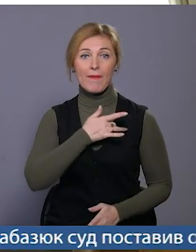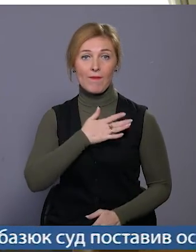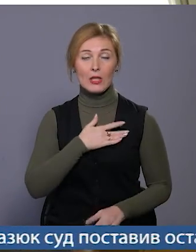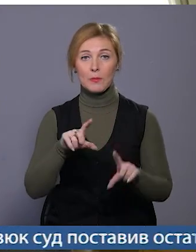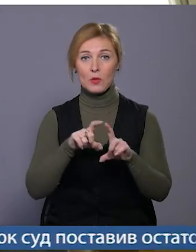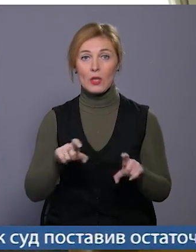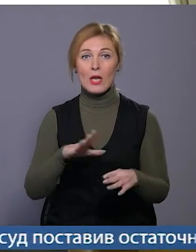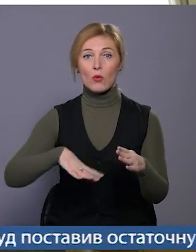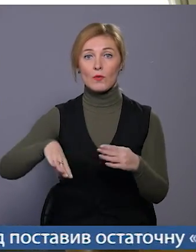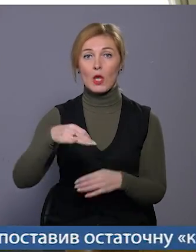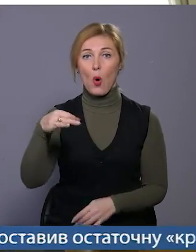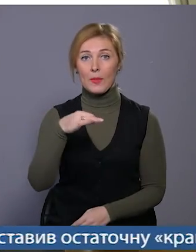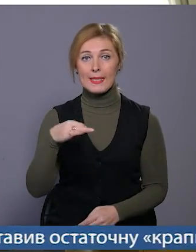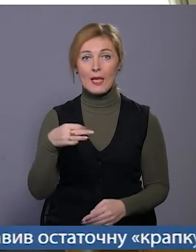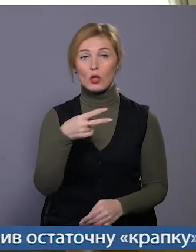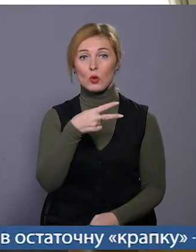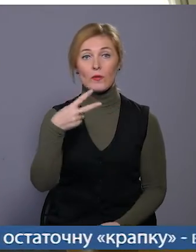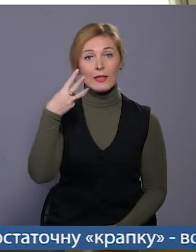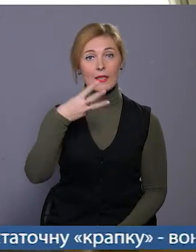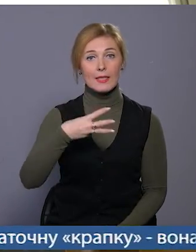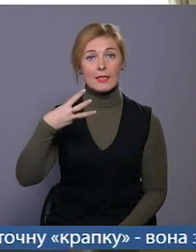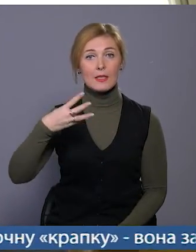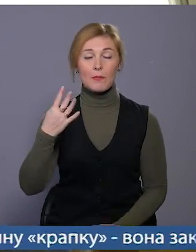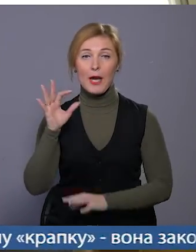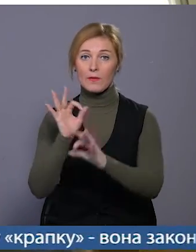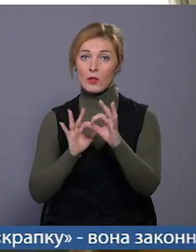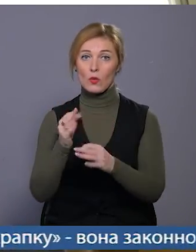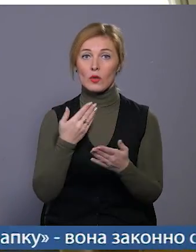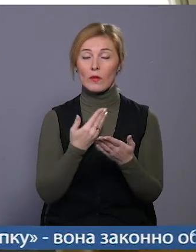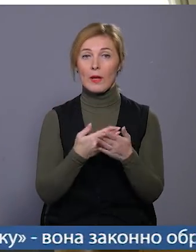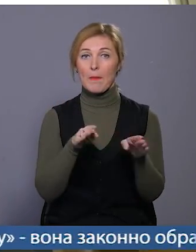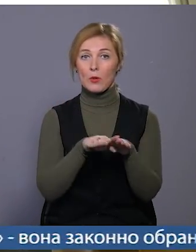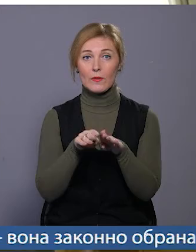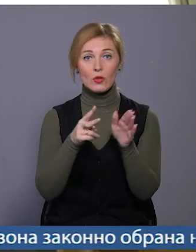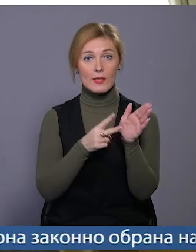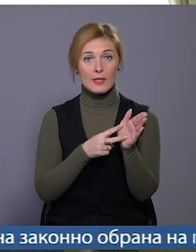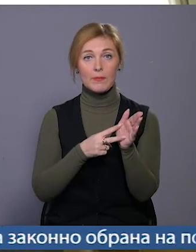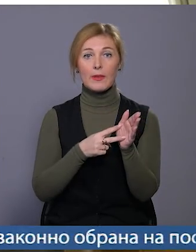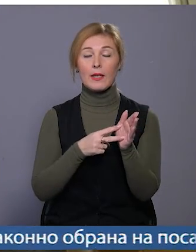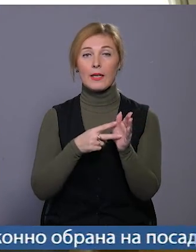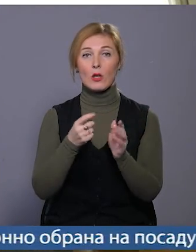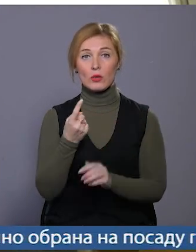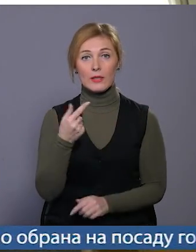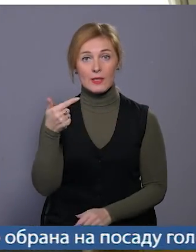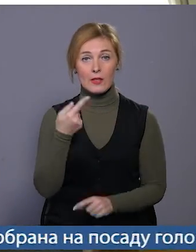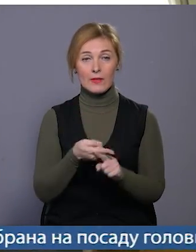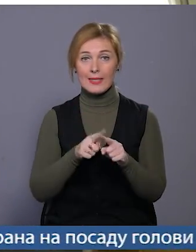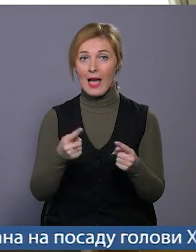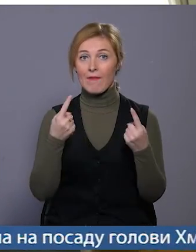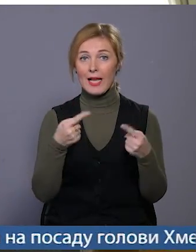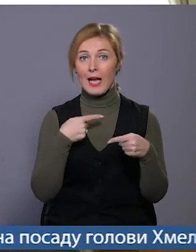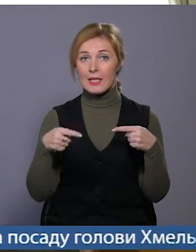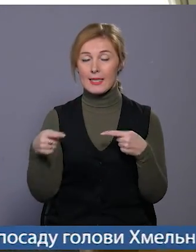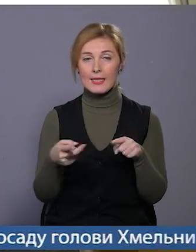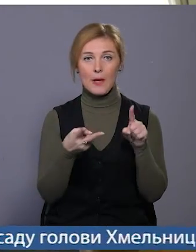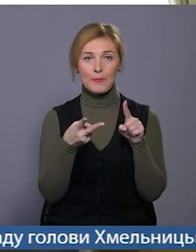майже всіх областях, дорівнює 30-35%. Тобто порівняно 7 гривень і 10-11 гривень. Це дуже величезна різниця.